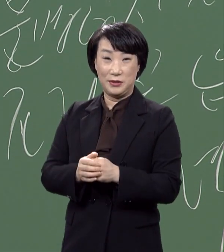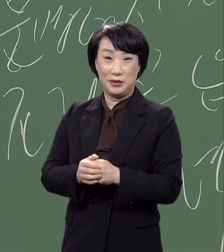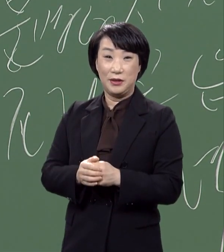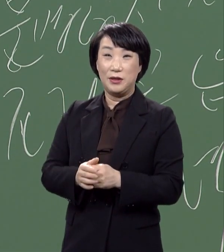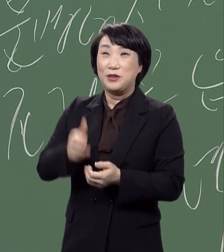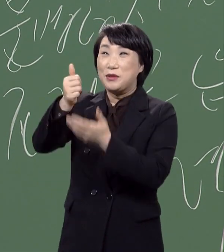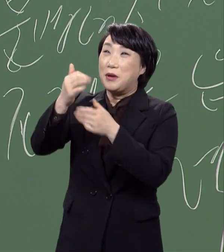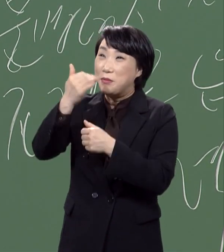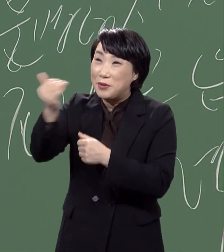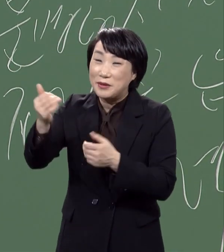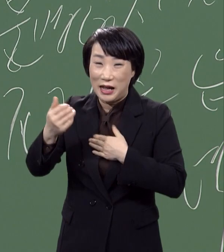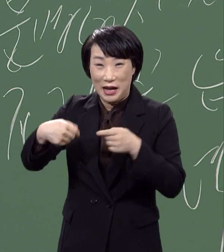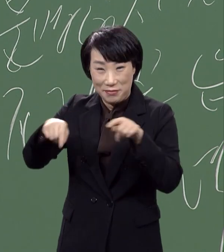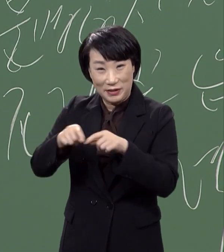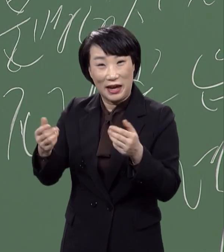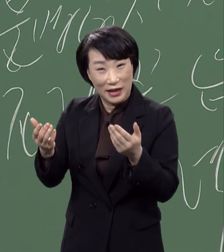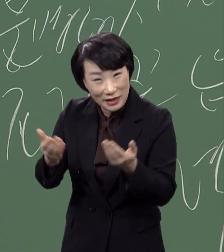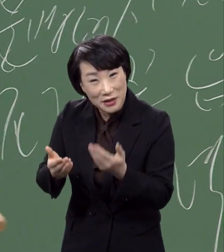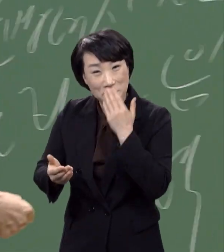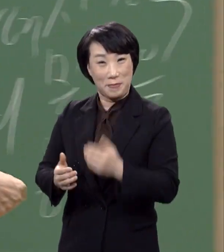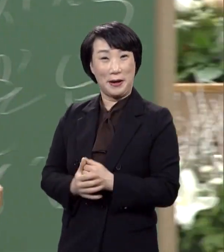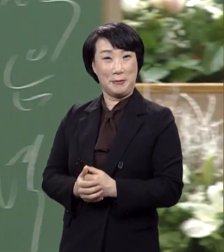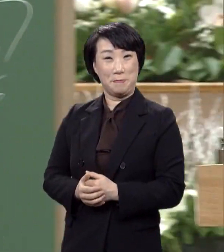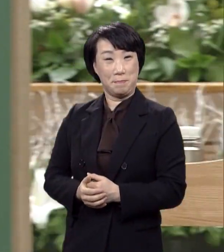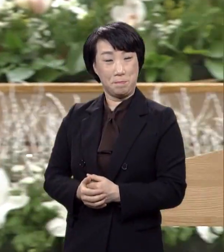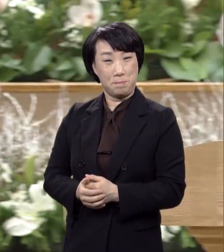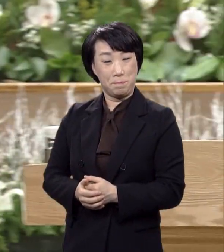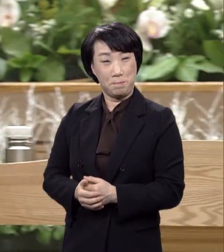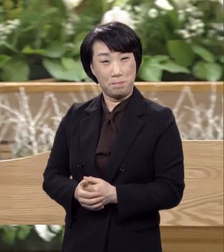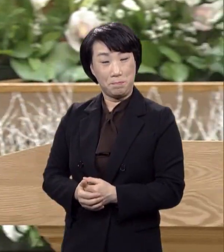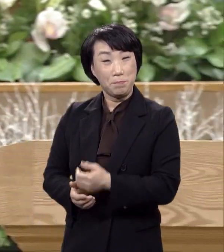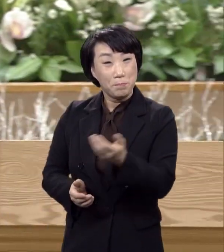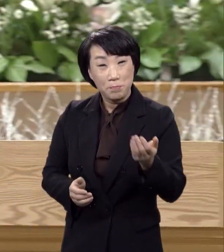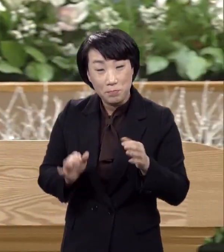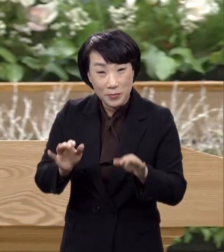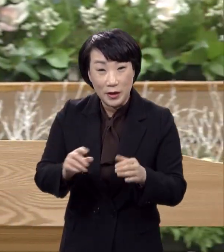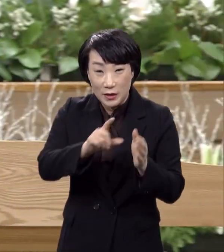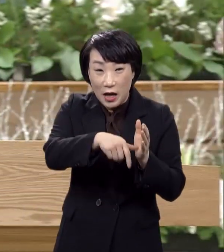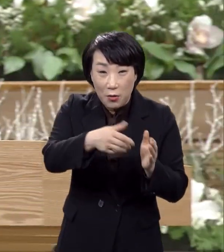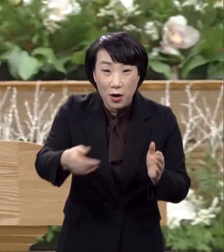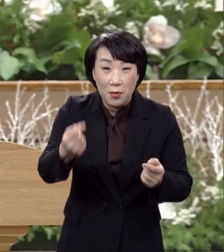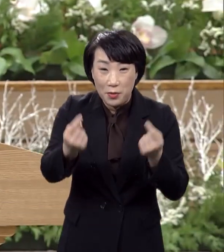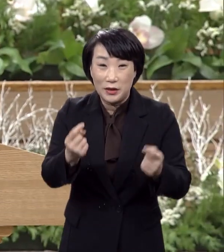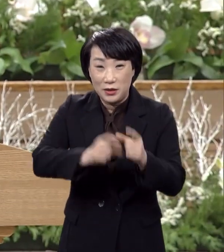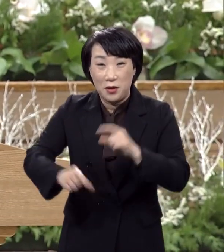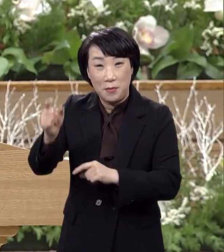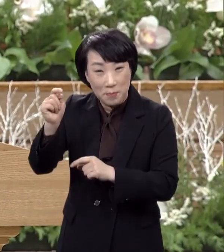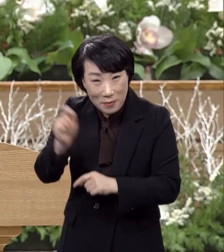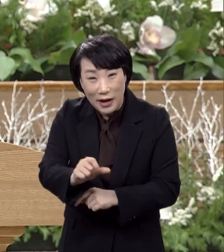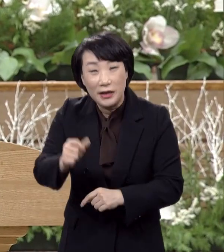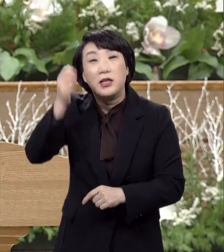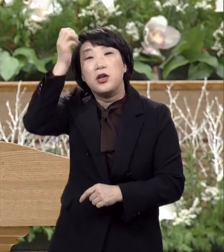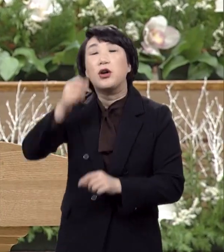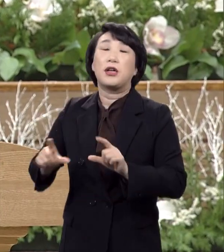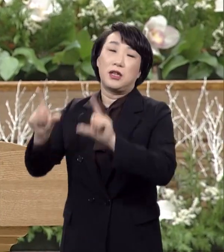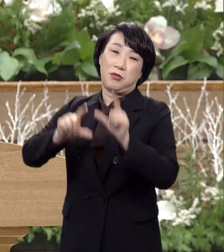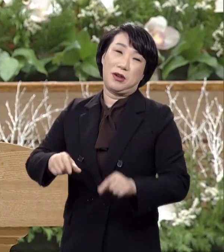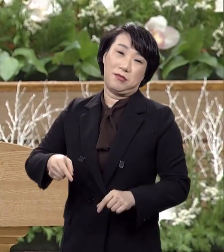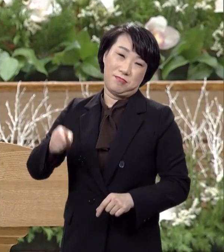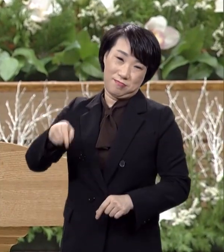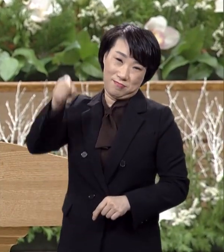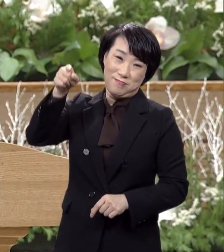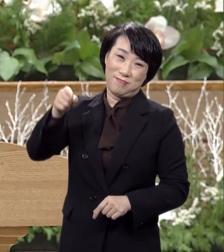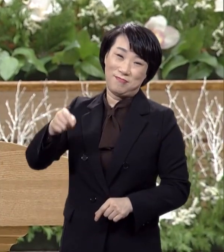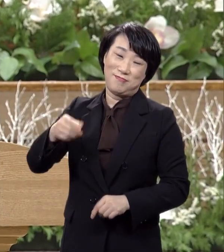오늘이라도 주님은 나와 함께 일하실 수 있다고 할 때 우리는 세월보다 빠른 영적 생활,